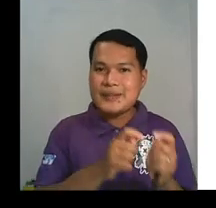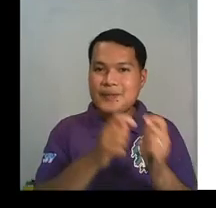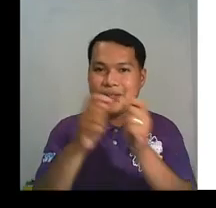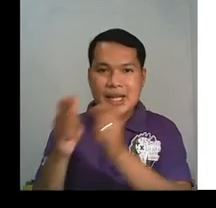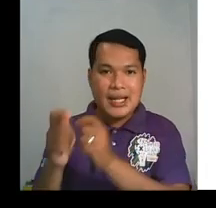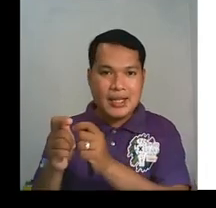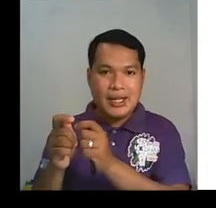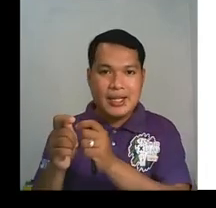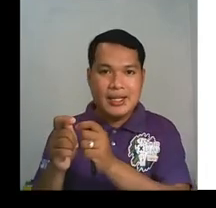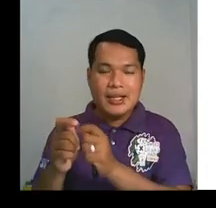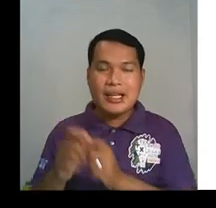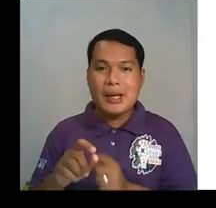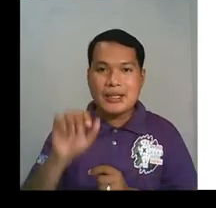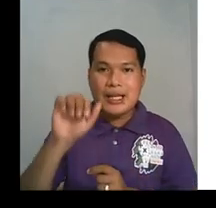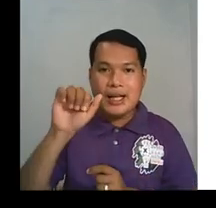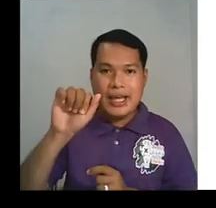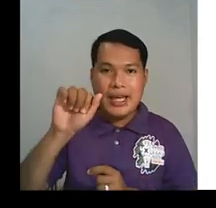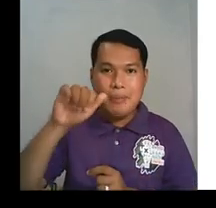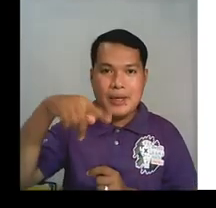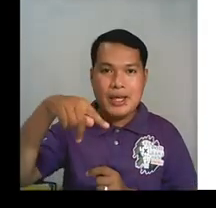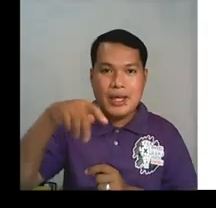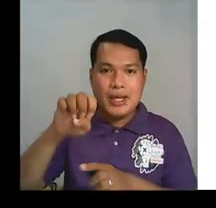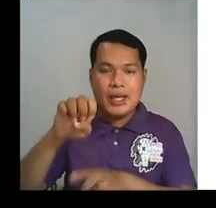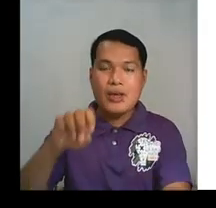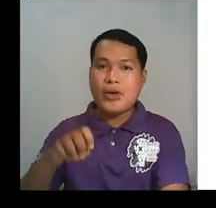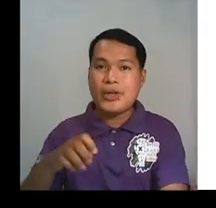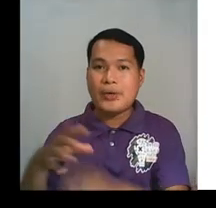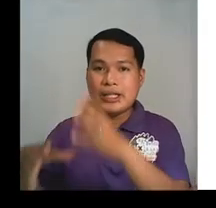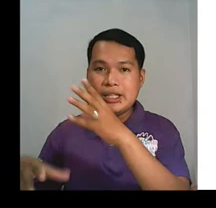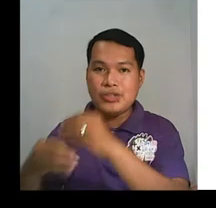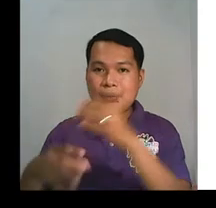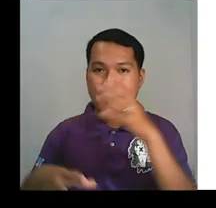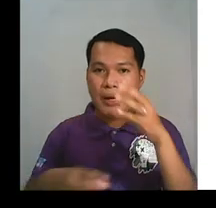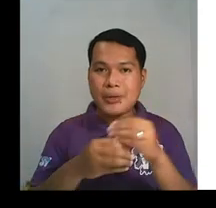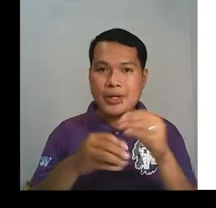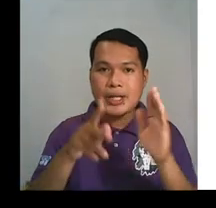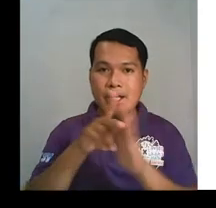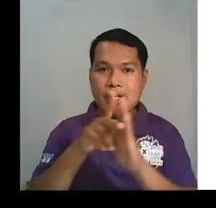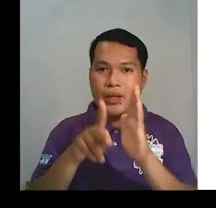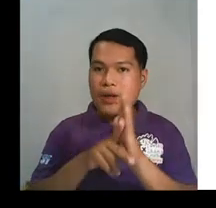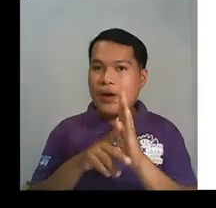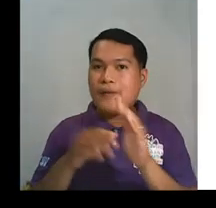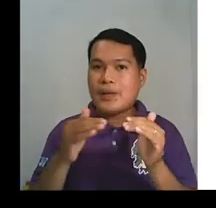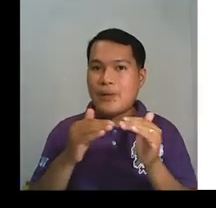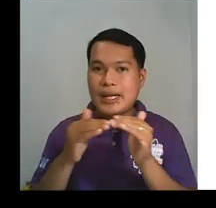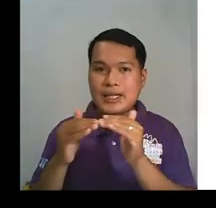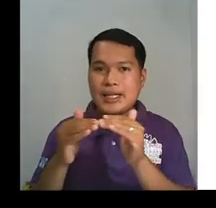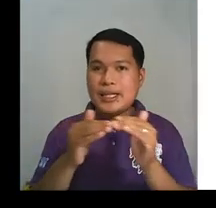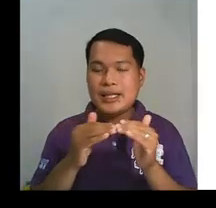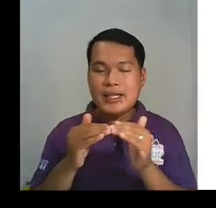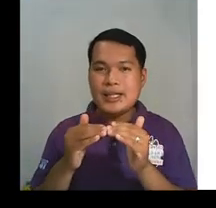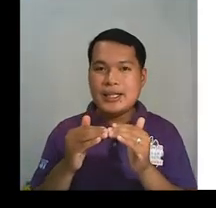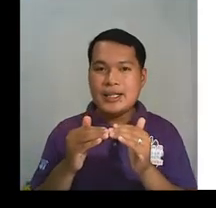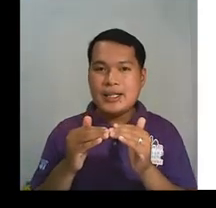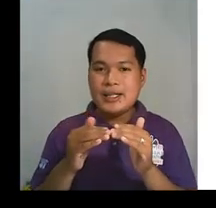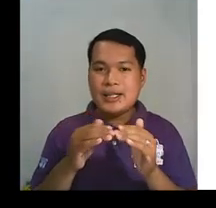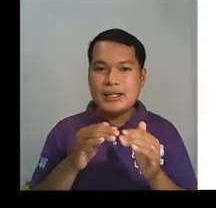itatransfer natin, gamit ang AEE, o yung Addition Property of Equality,